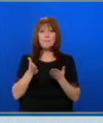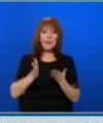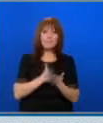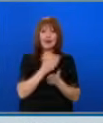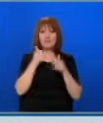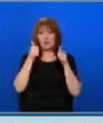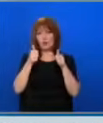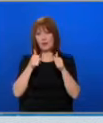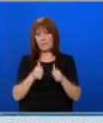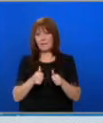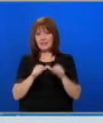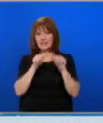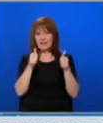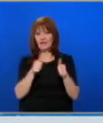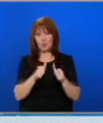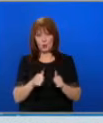Съветската армия.